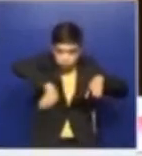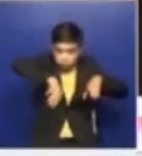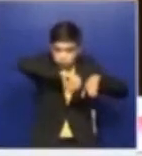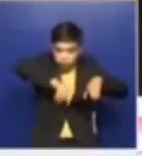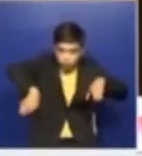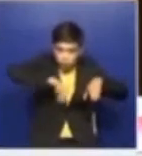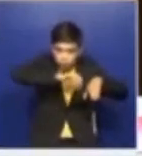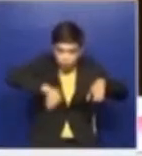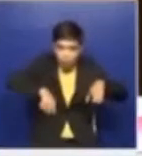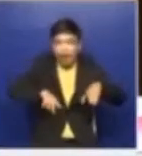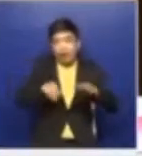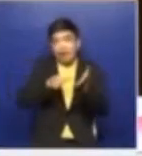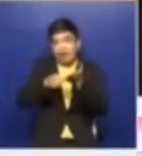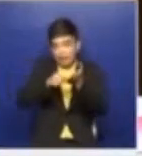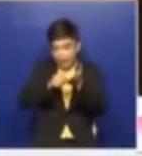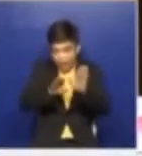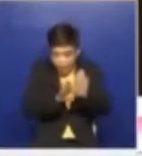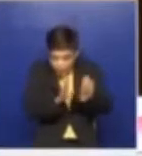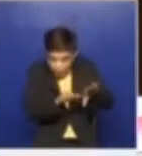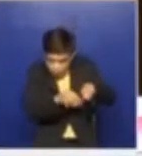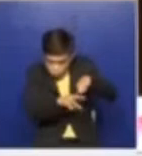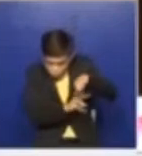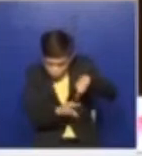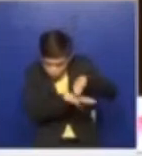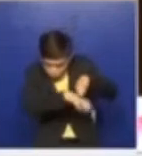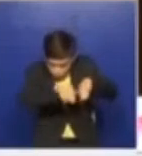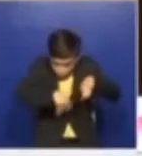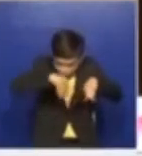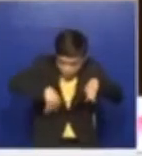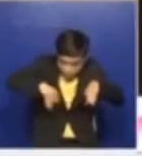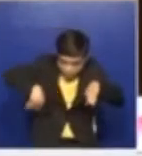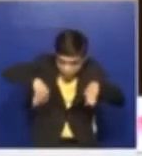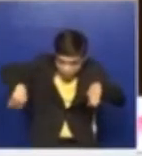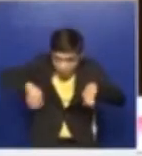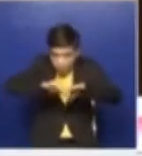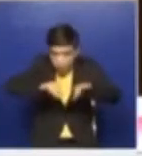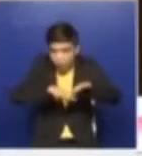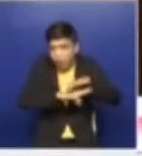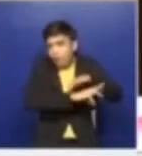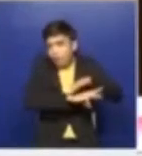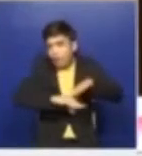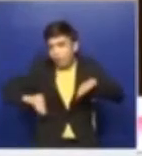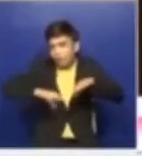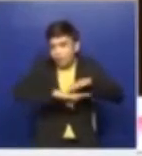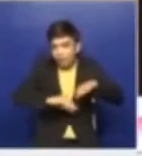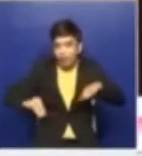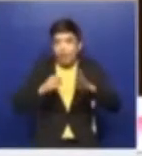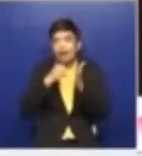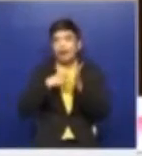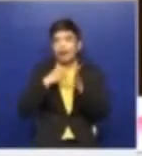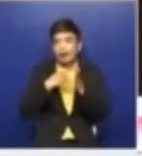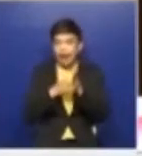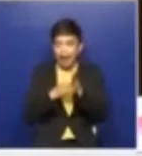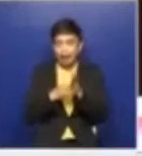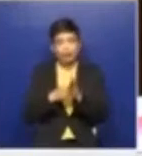เนินการเป็นการเปิดทางน้ำเพื่อที่จะลอกท่อระบายน้ำได้นั้นก็ยังติดในเงื่อนไขของการใช้ทรั